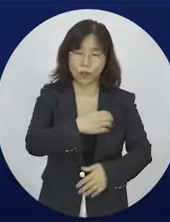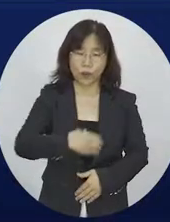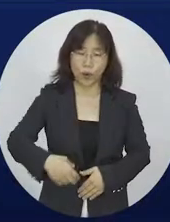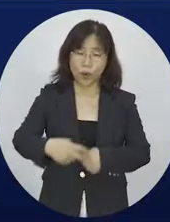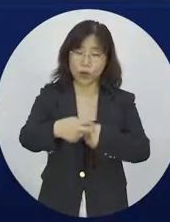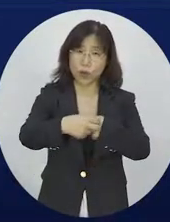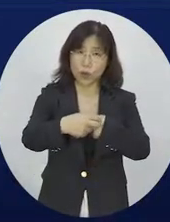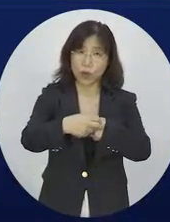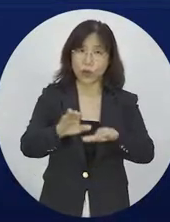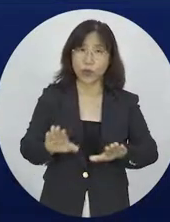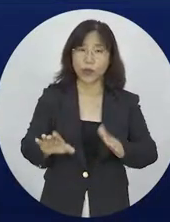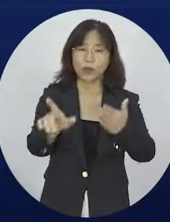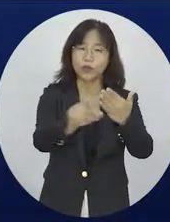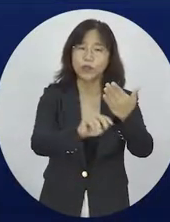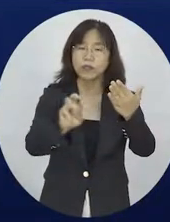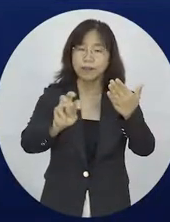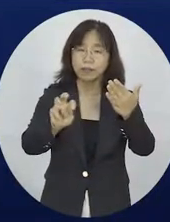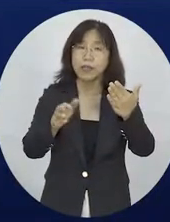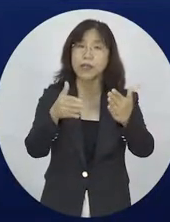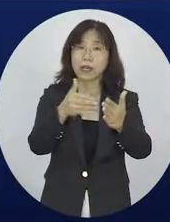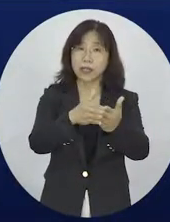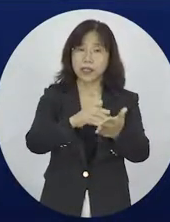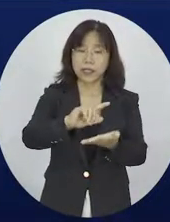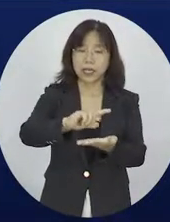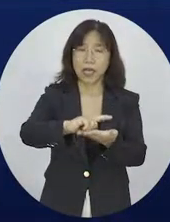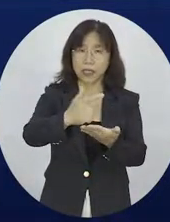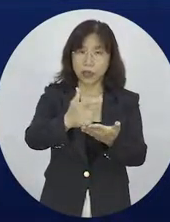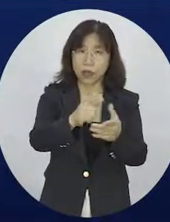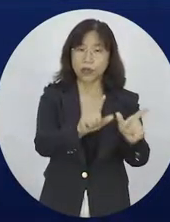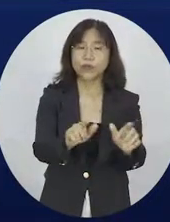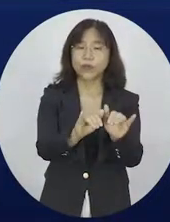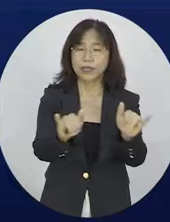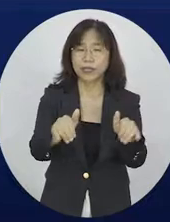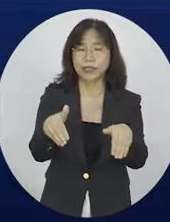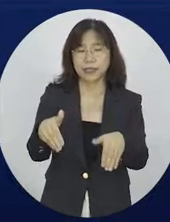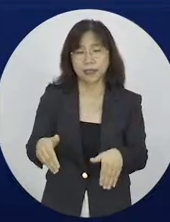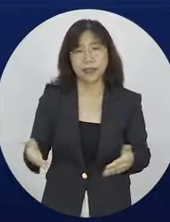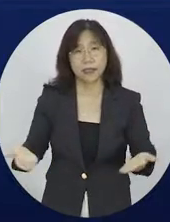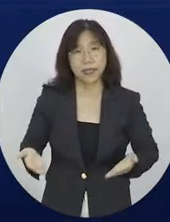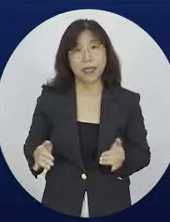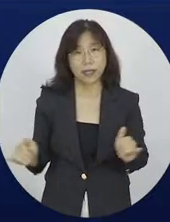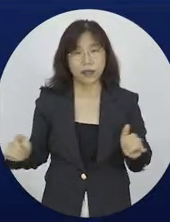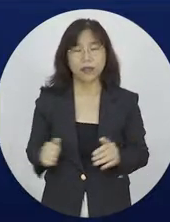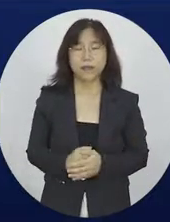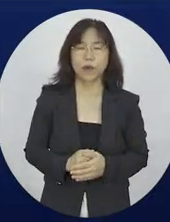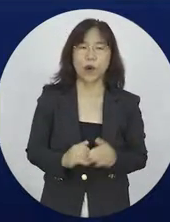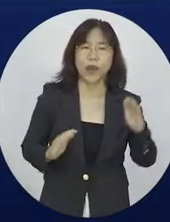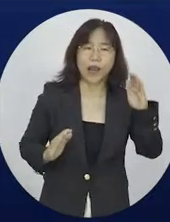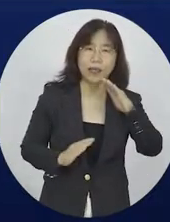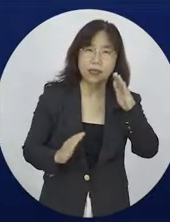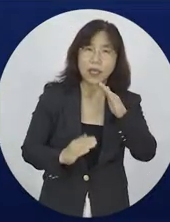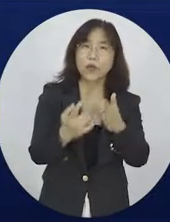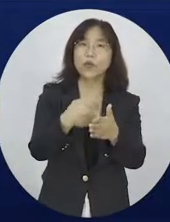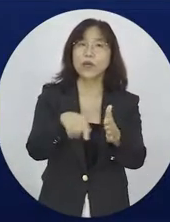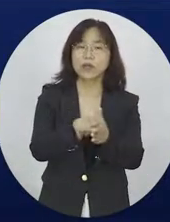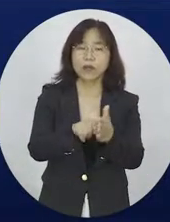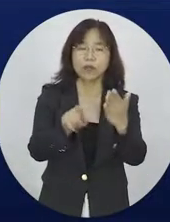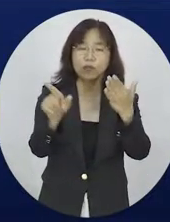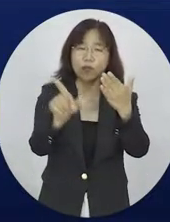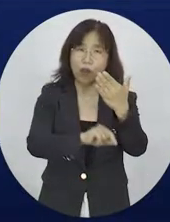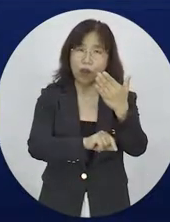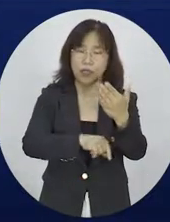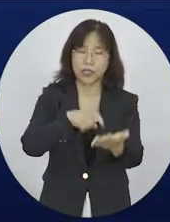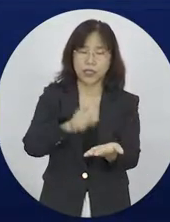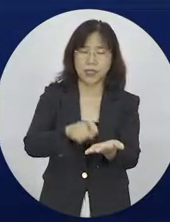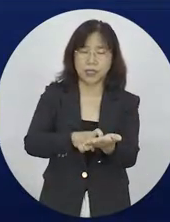강서구 보건소에서 오는 9월 30일까지 강서구민, 직장인, 학생 등을 대상으로 9월